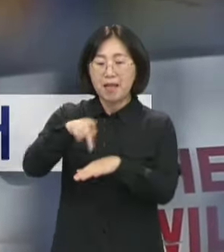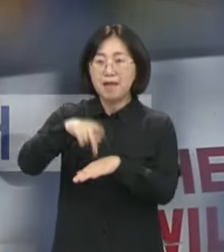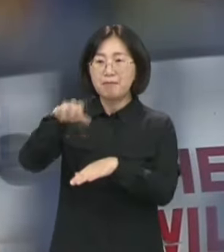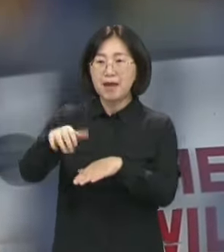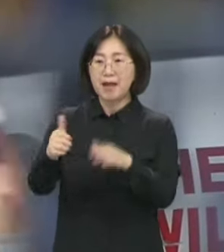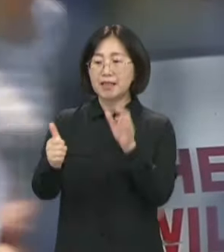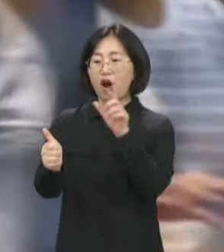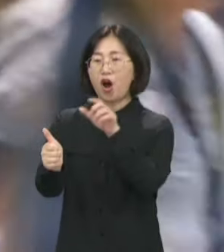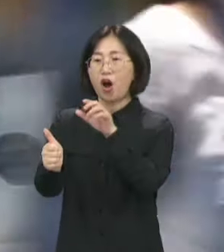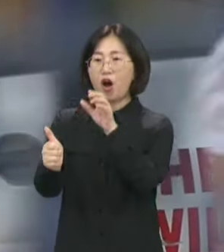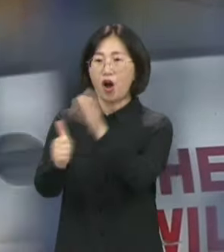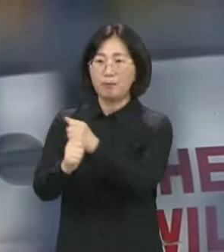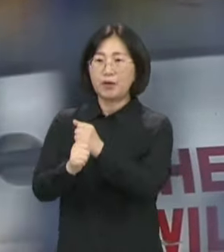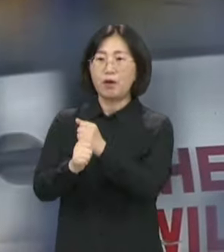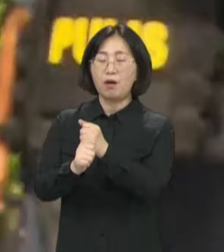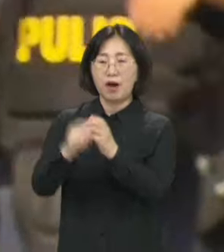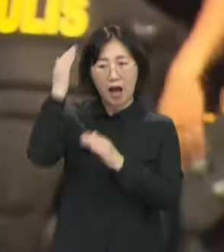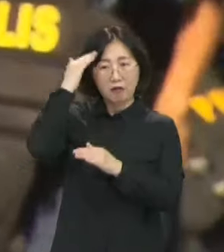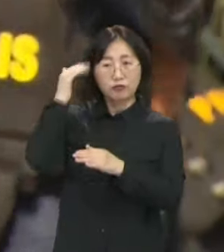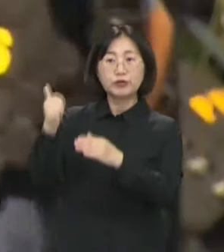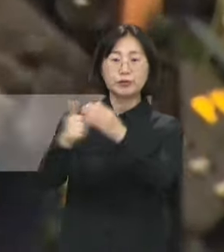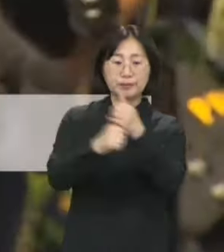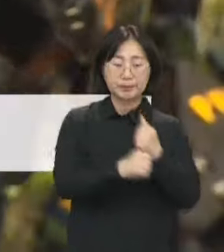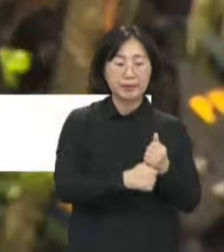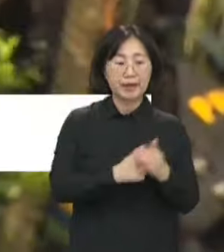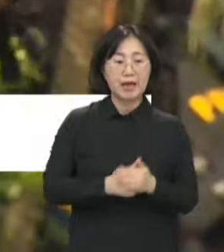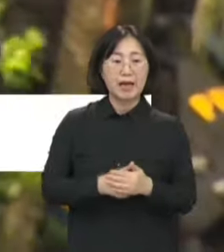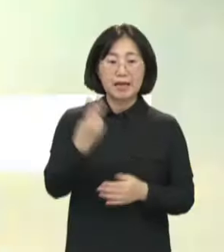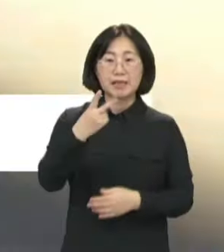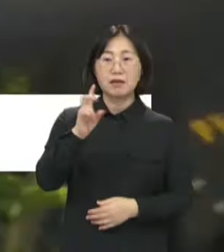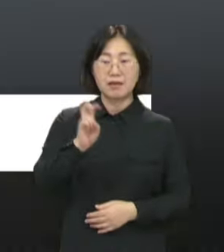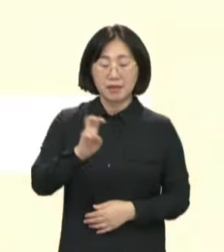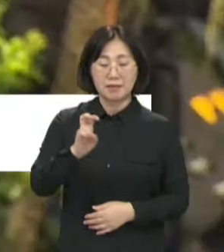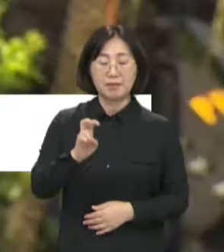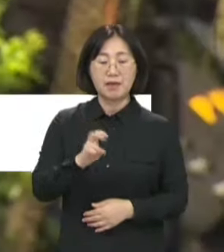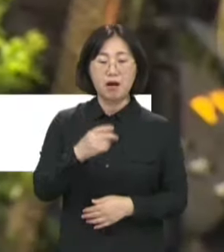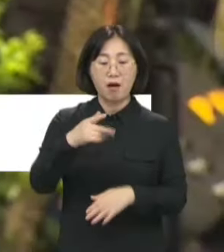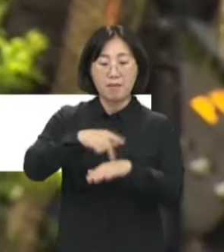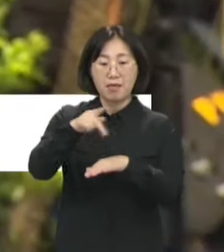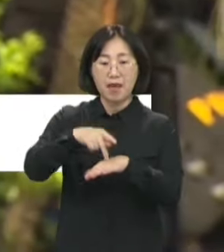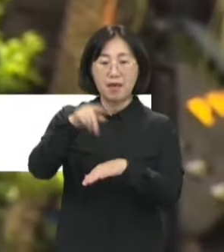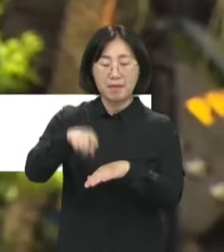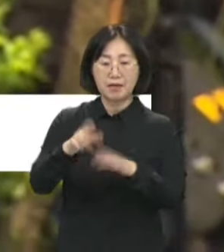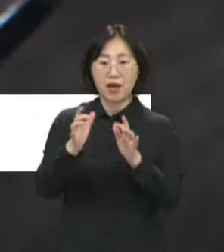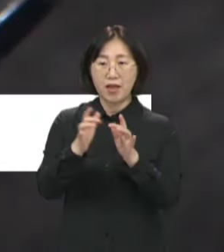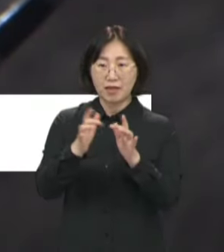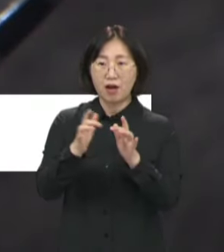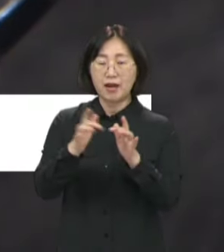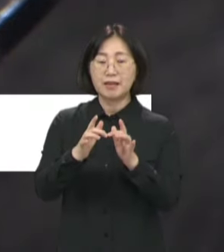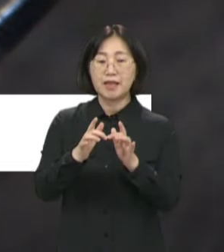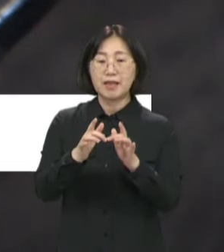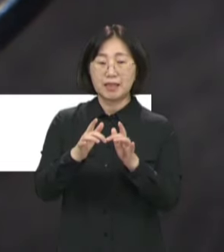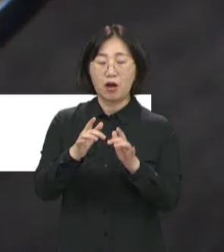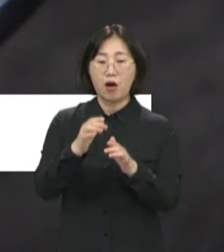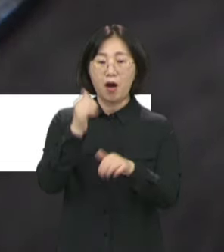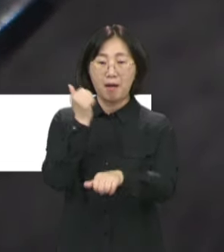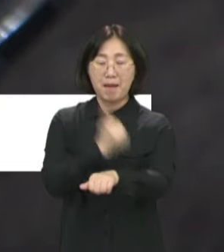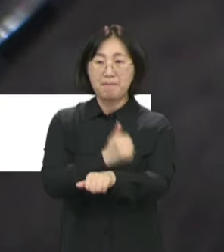국내로 송환됐습니다. 이 남성은 지난 2020년 필리핀에서 텔레그램을 이용해 마약 판매 채널을